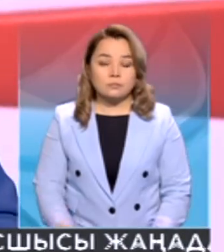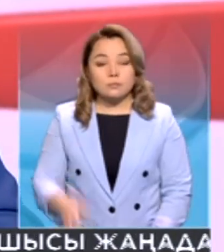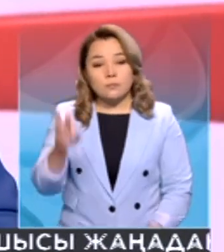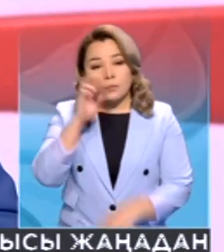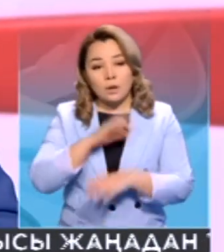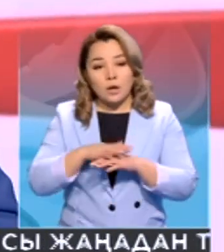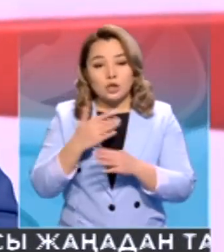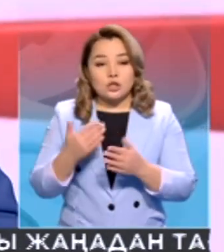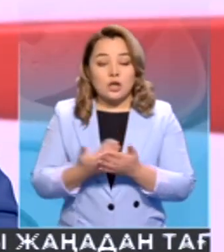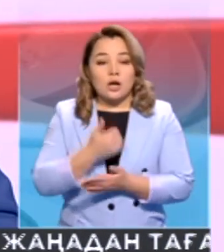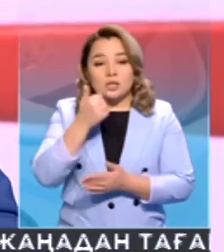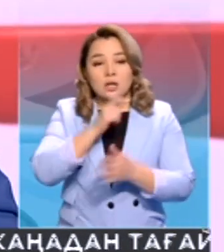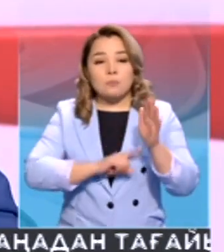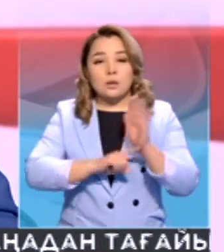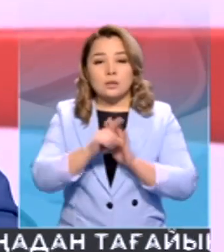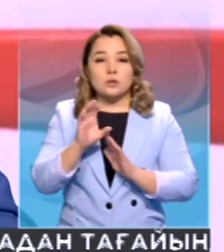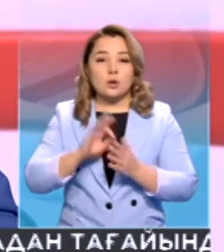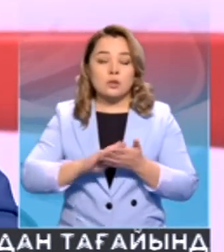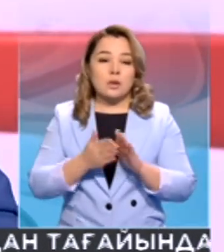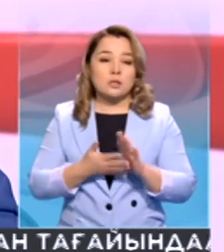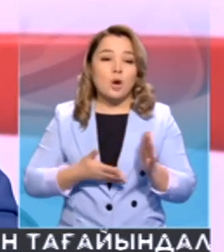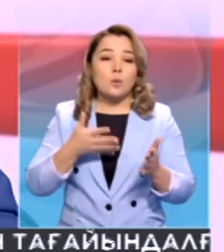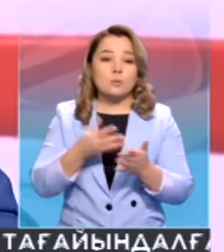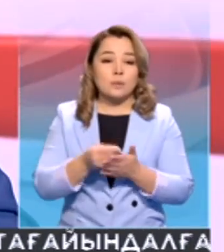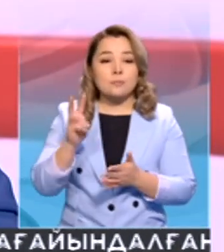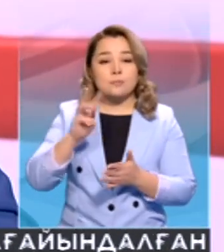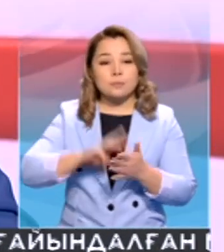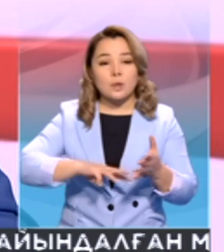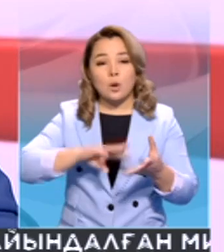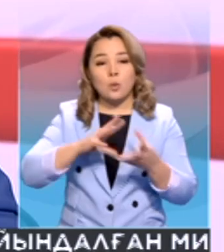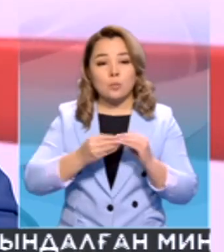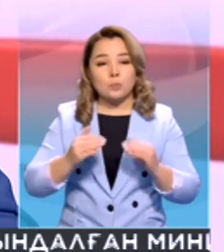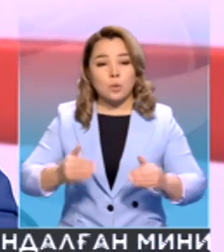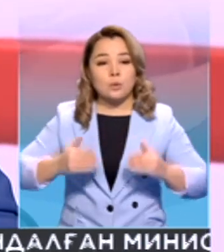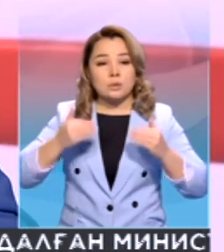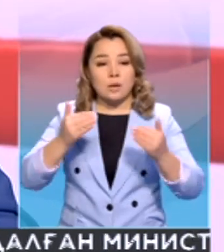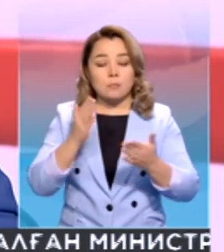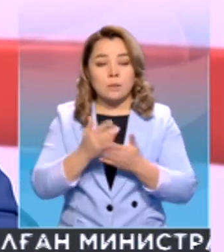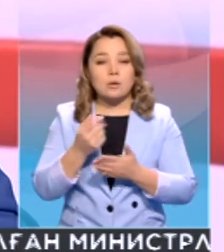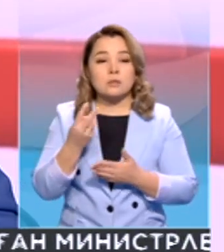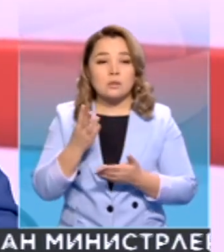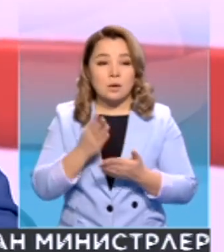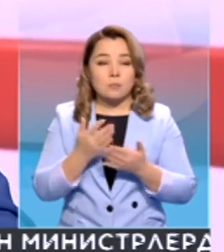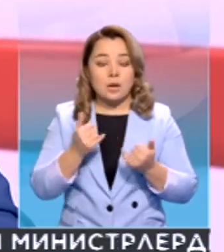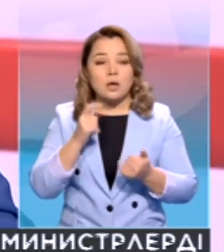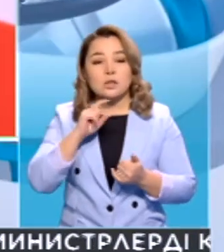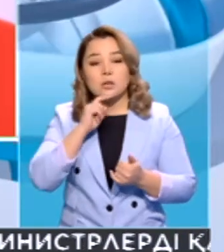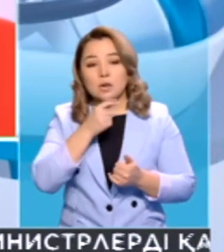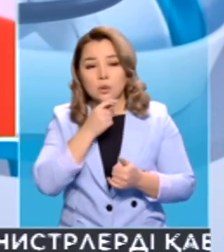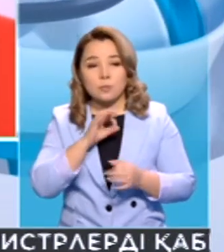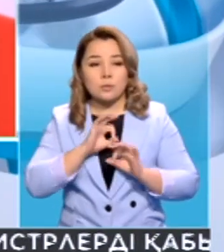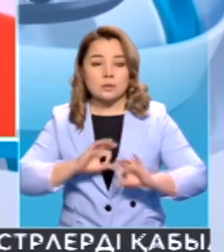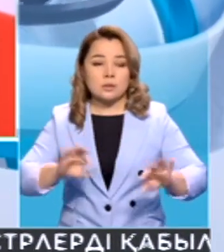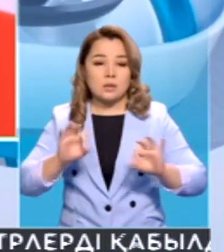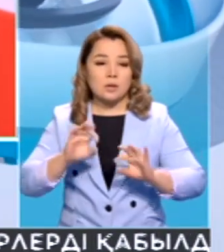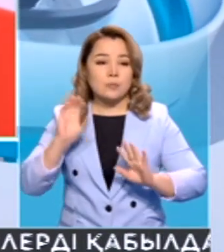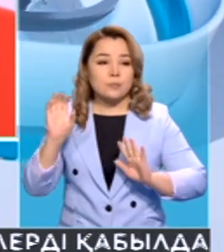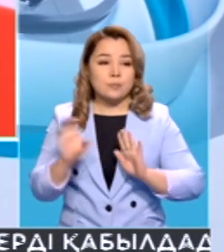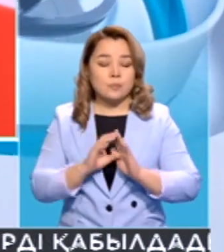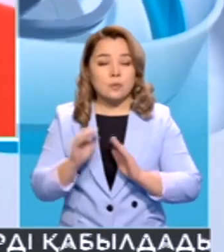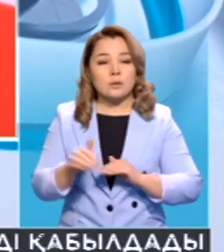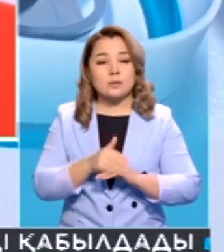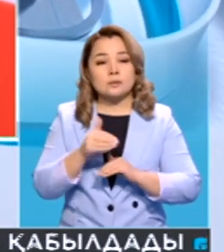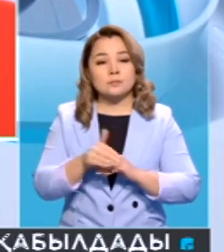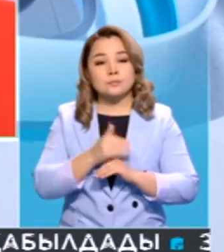Елімізде жаңа жылдан бастап бірқатар әлеуметтік төлемдері мен айыппұл мөлшері өсті. Қаншаға? Оны экономика айдарында әріптесім айтсын. Кеш